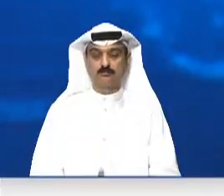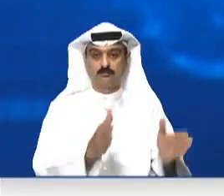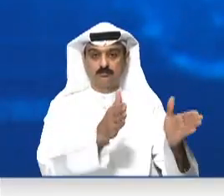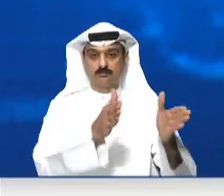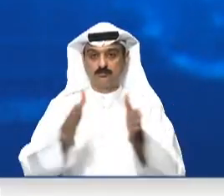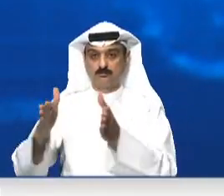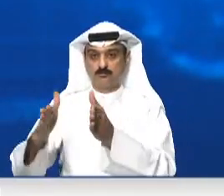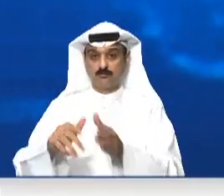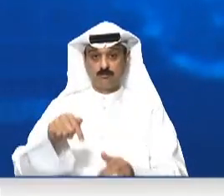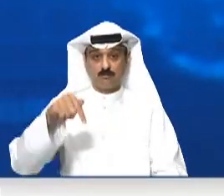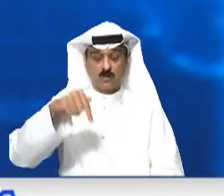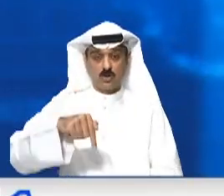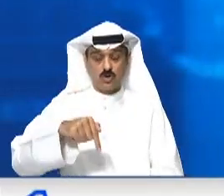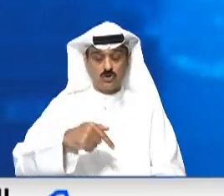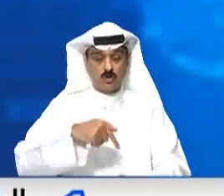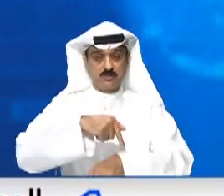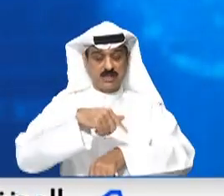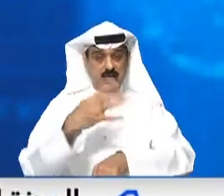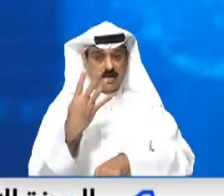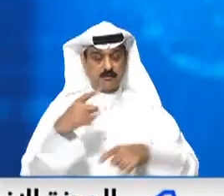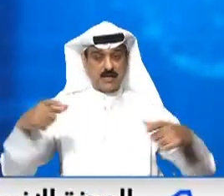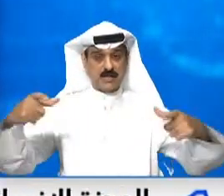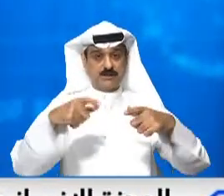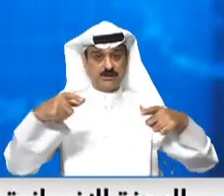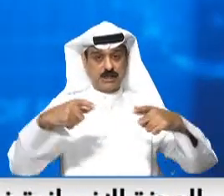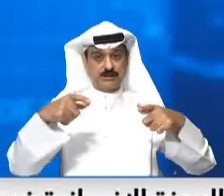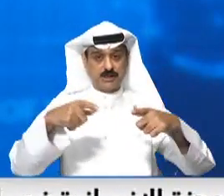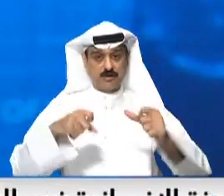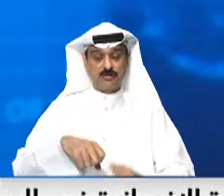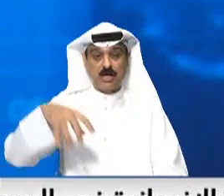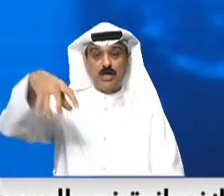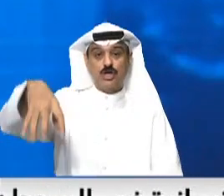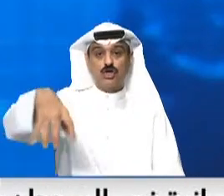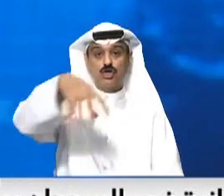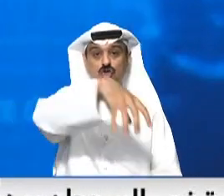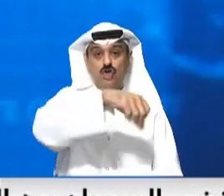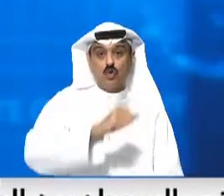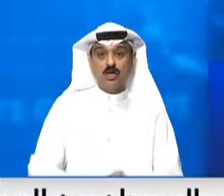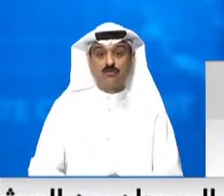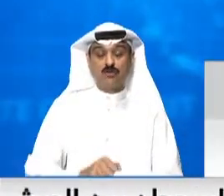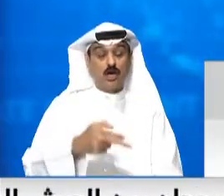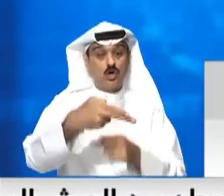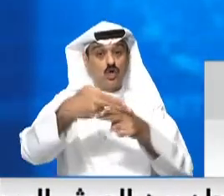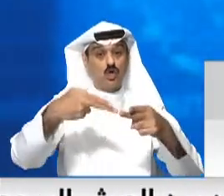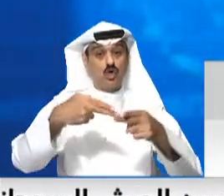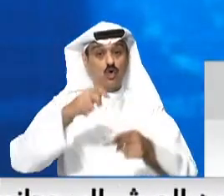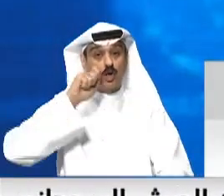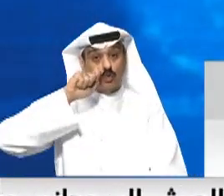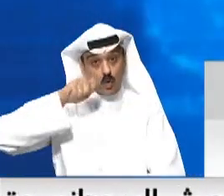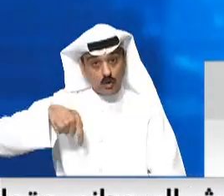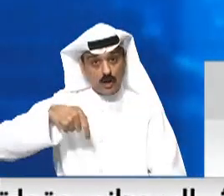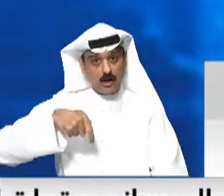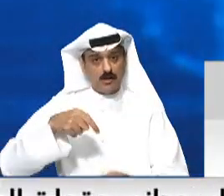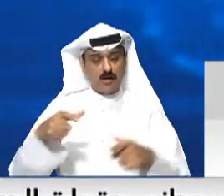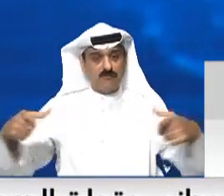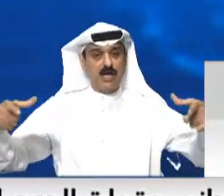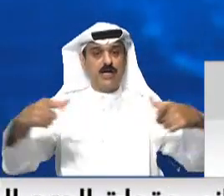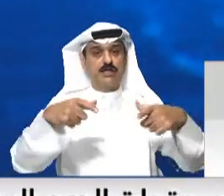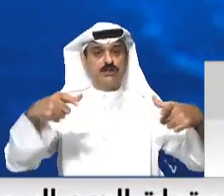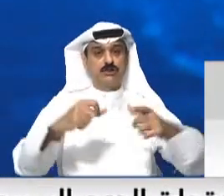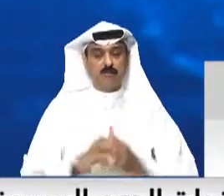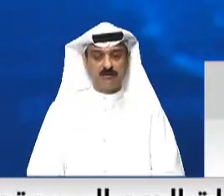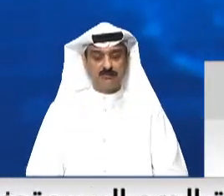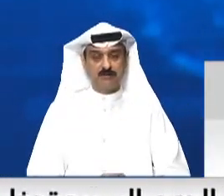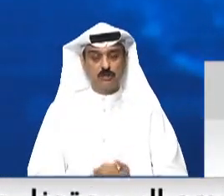عقدت عصر اليوم جلسة مباحثات رسمية بين دولة الكويت وأوكرانيا الصديقة، وترأس المباحثات عن الجانب